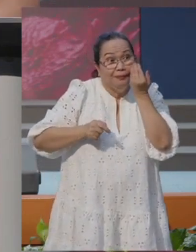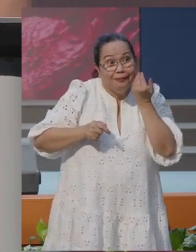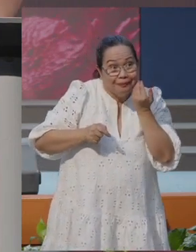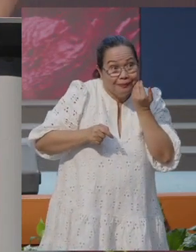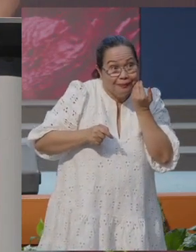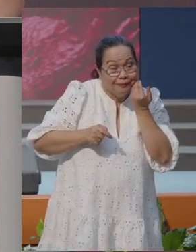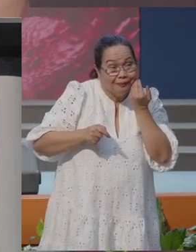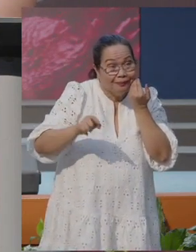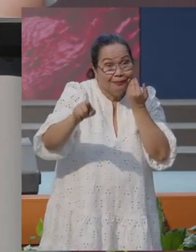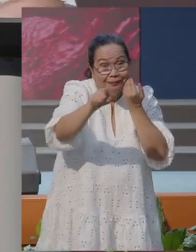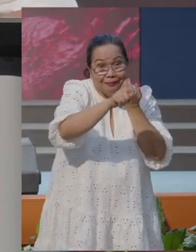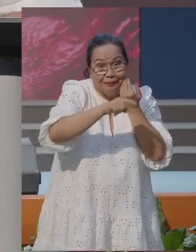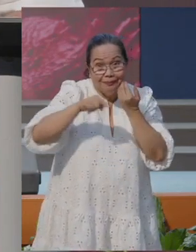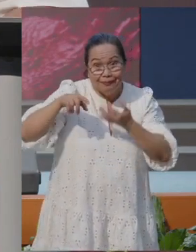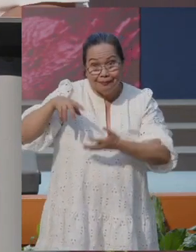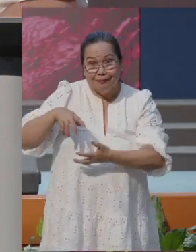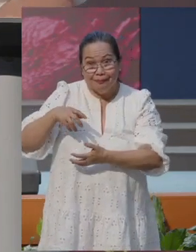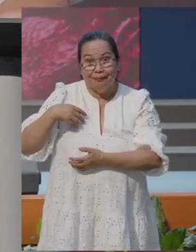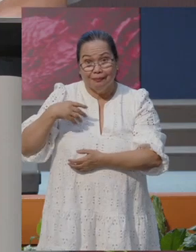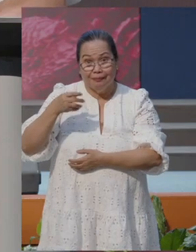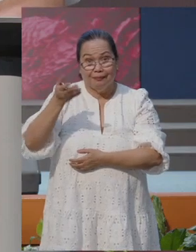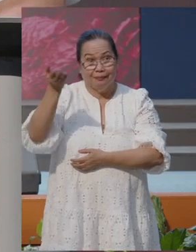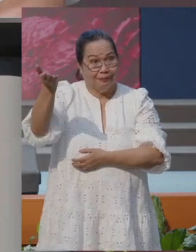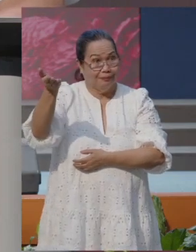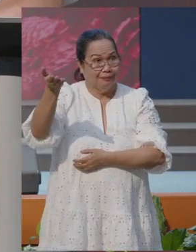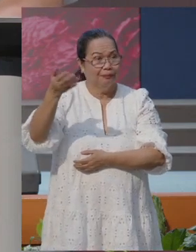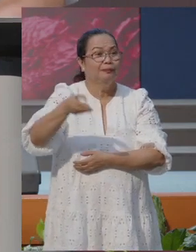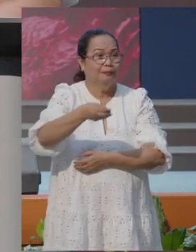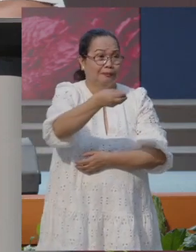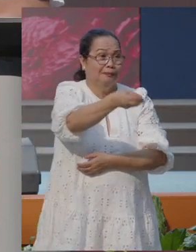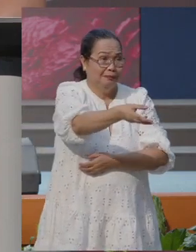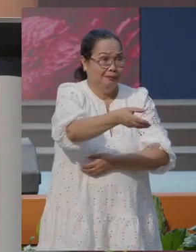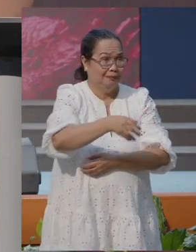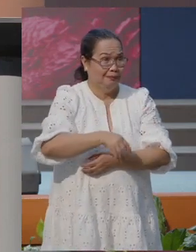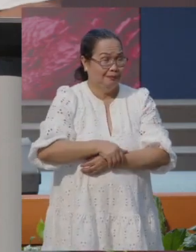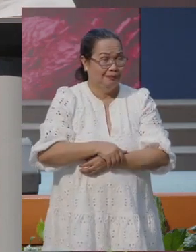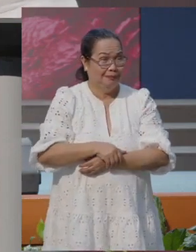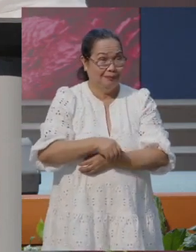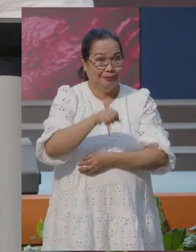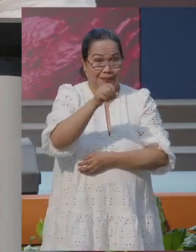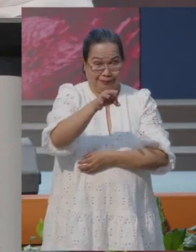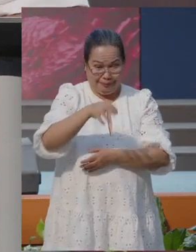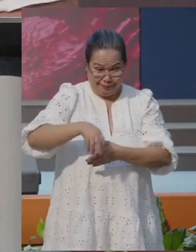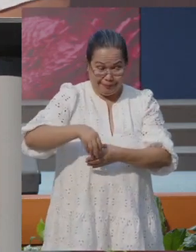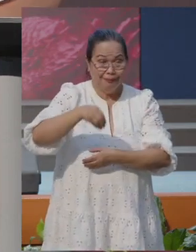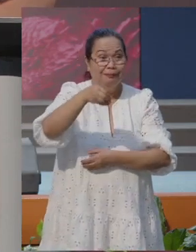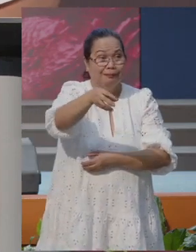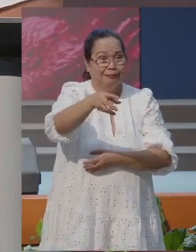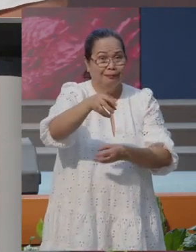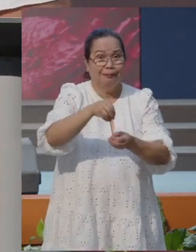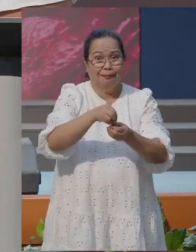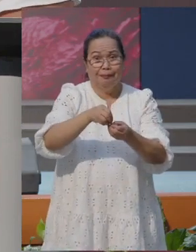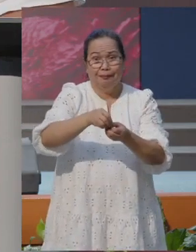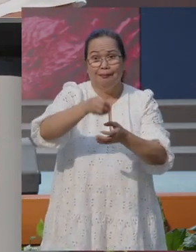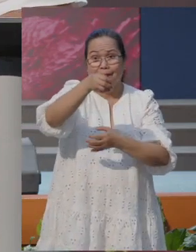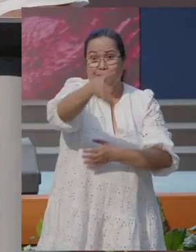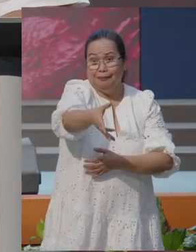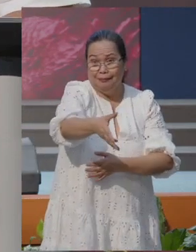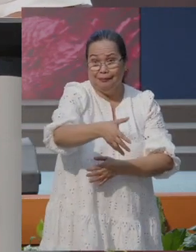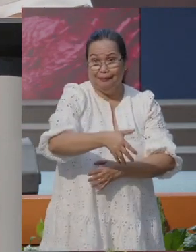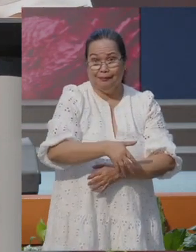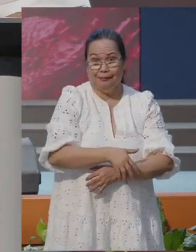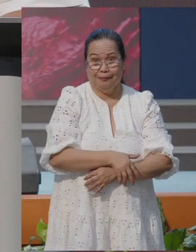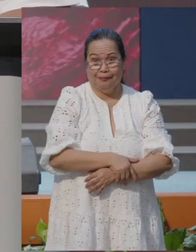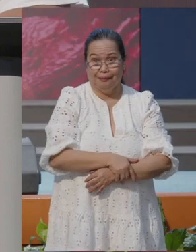meron naman kayong maiaabot, abutan nyo. At kung meron pa kayong maiaabot, abutan nyo pa. No?